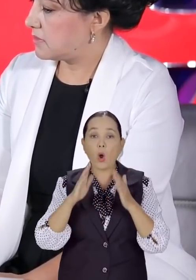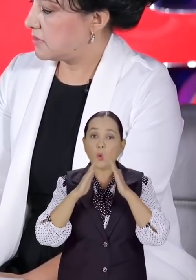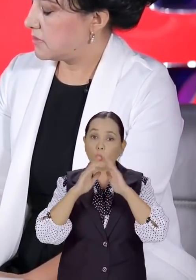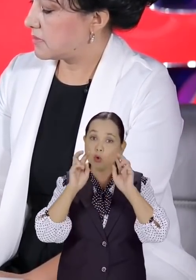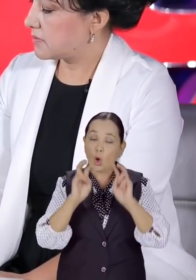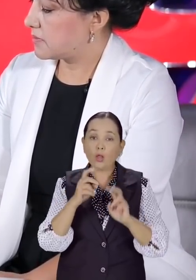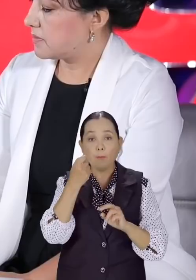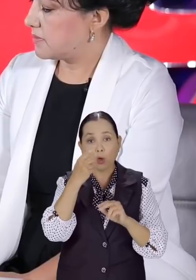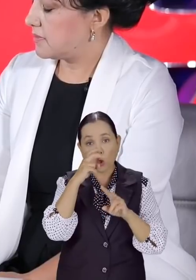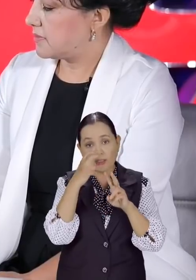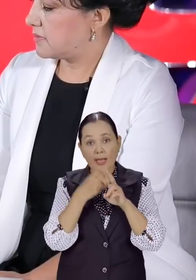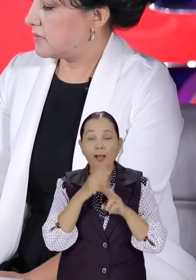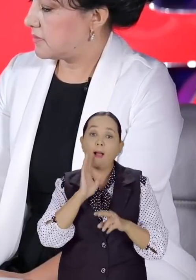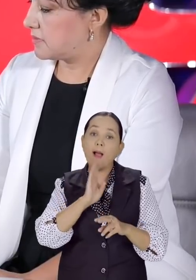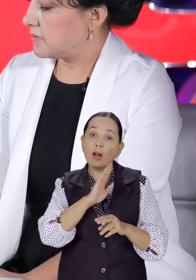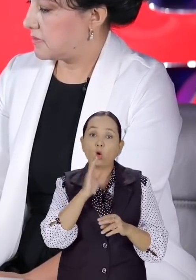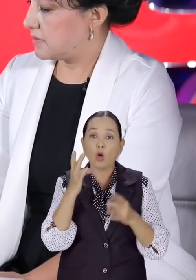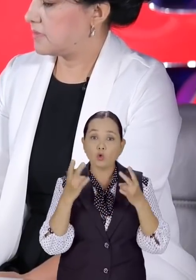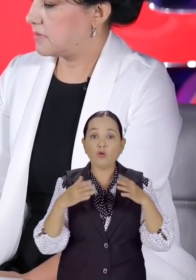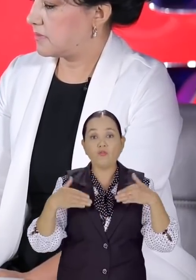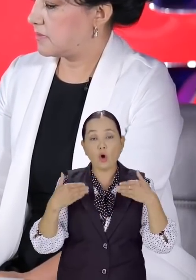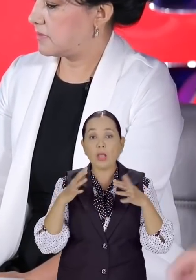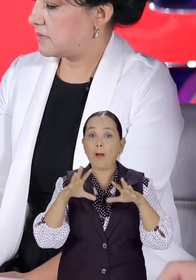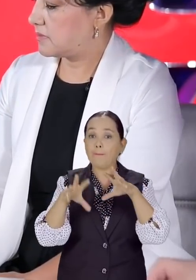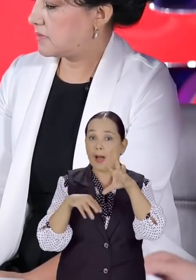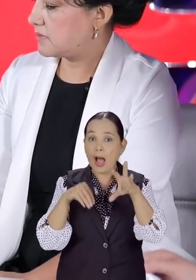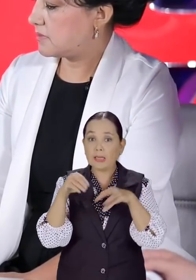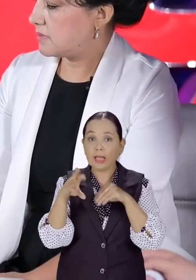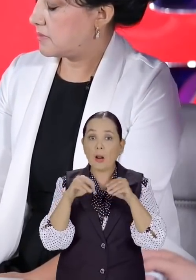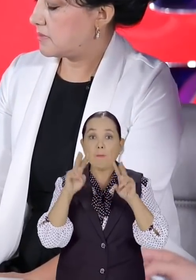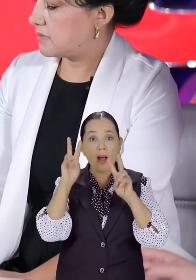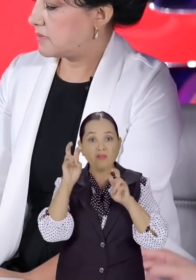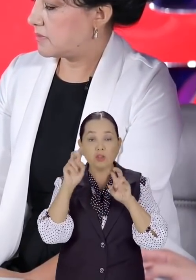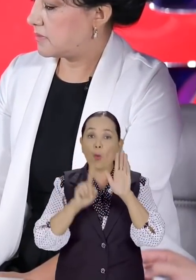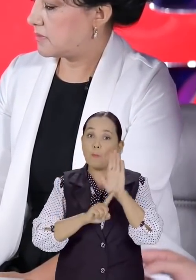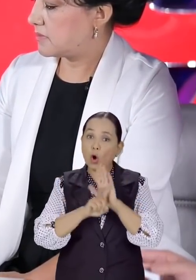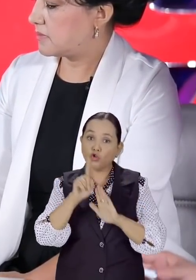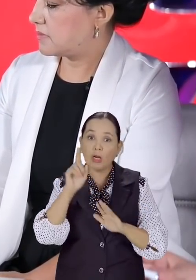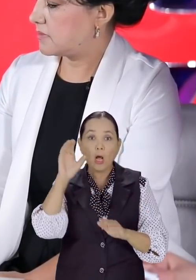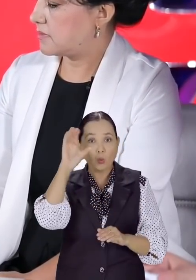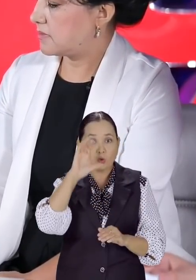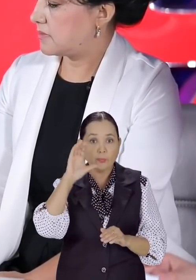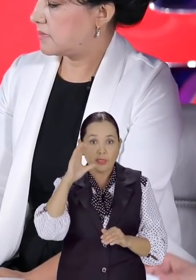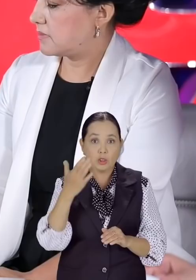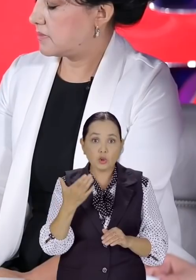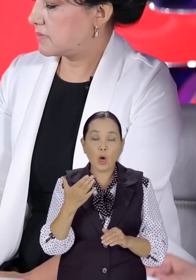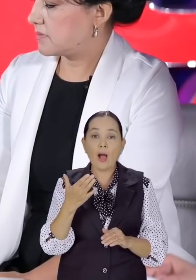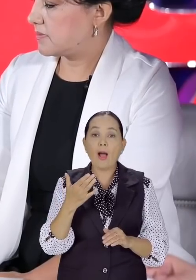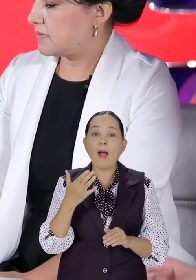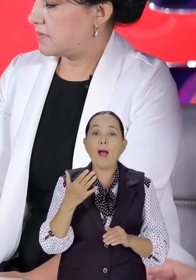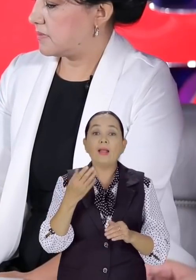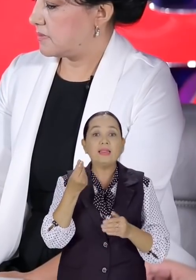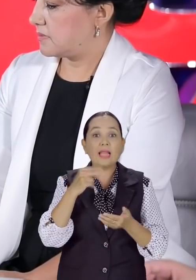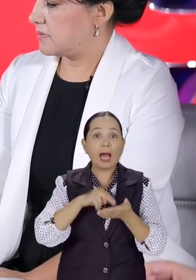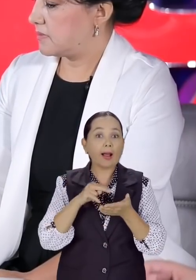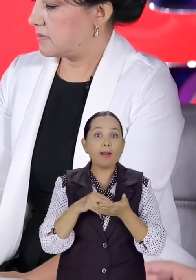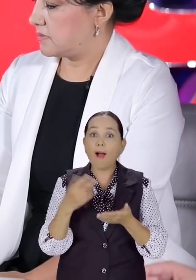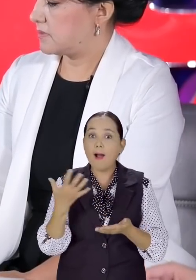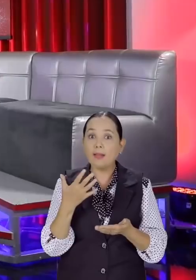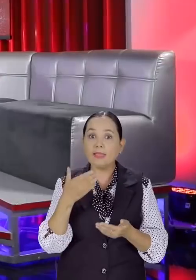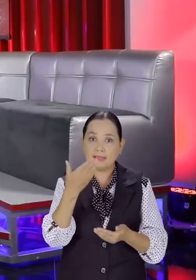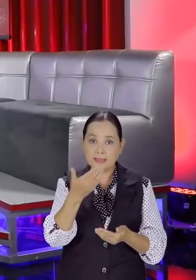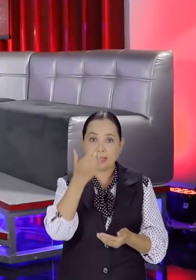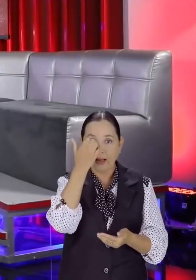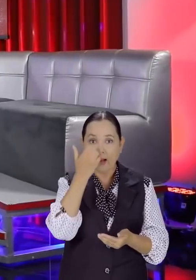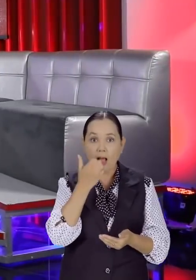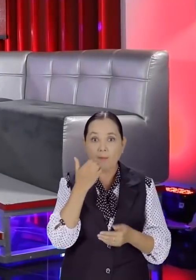uyda o'tirib biroz zerikkan ayollar uchun foydali bo'ladi. Paxta terim mavsumi boshlanadi O'zbekistonda va narxlar qanday? Sizga esa